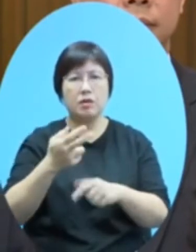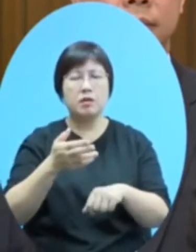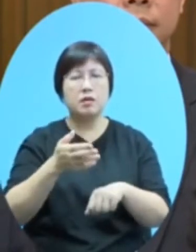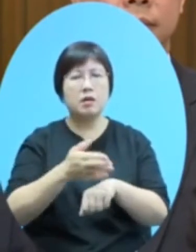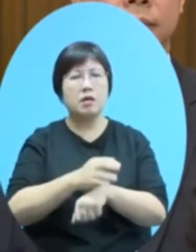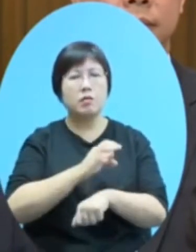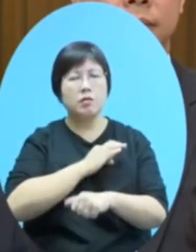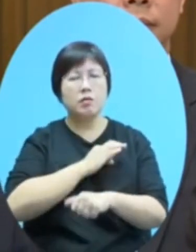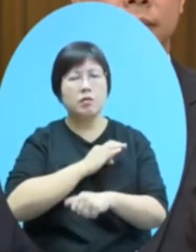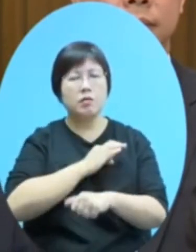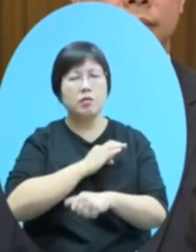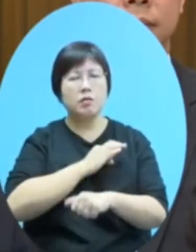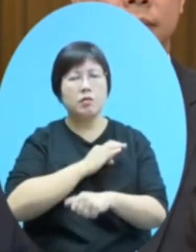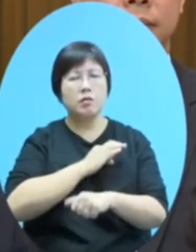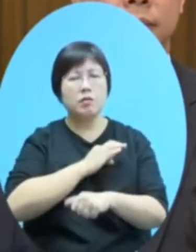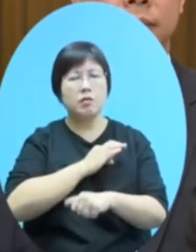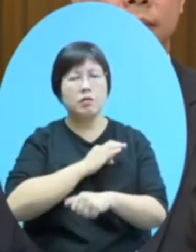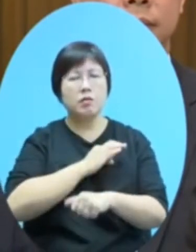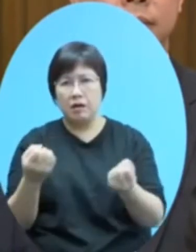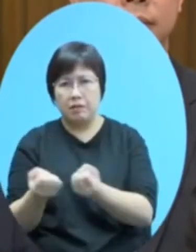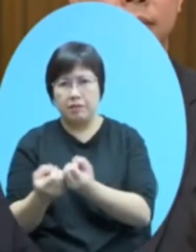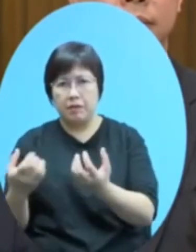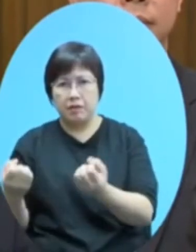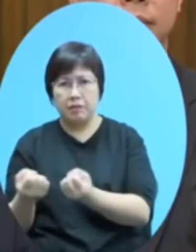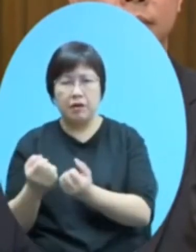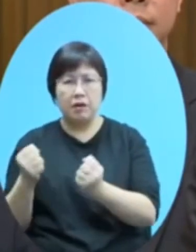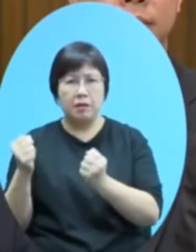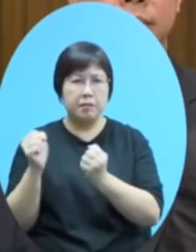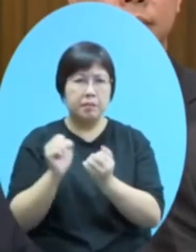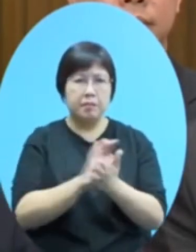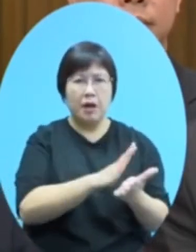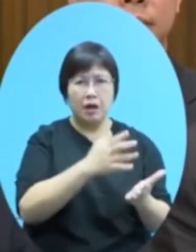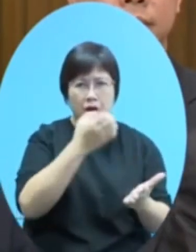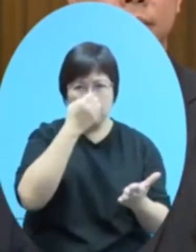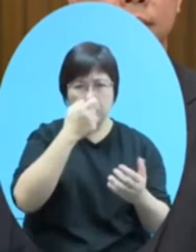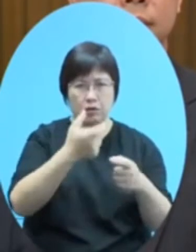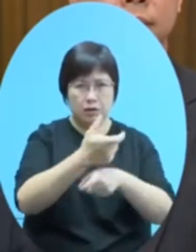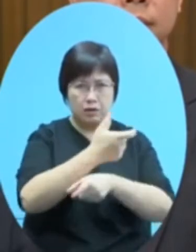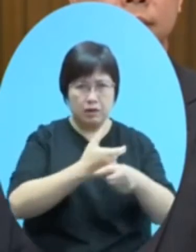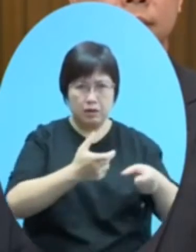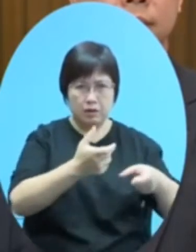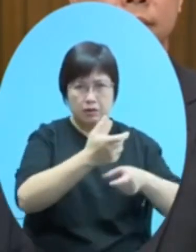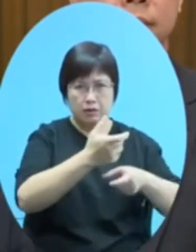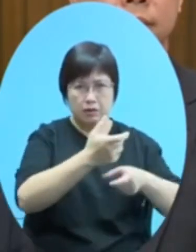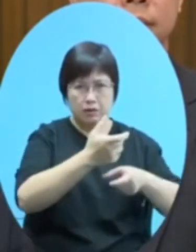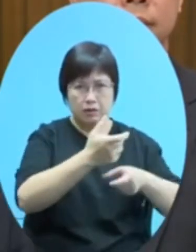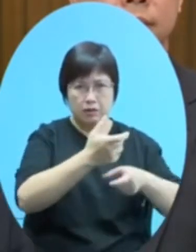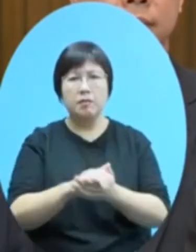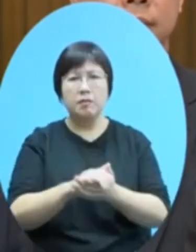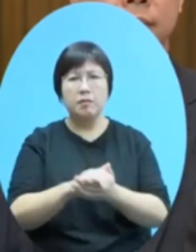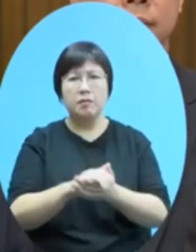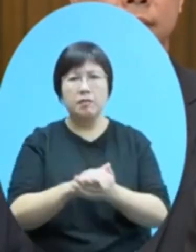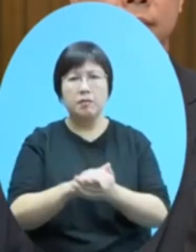事件亦都影響了我們的經濟情況，不少鋪